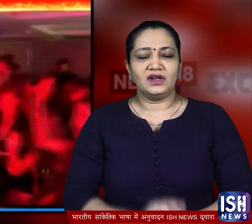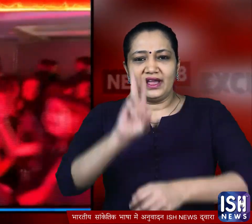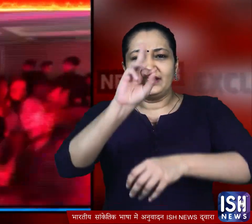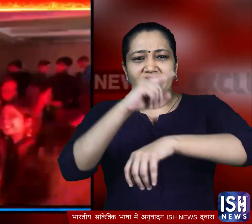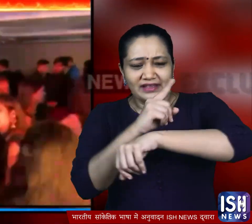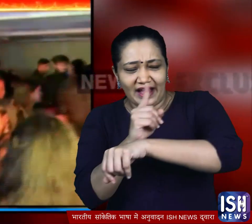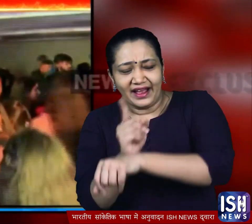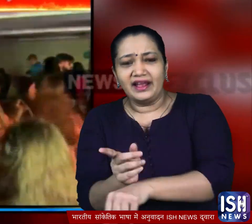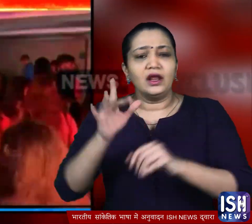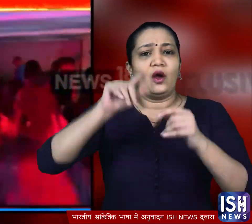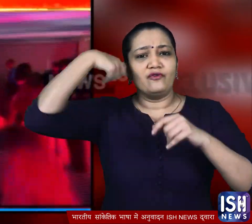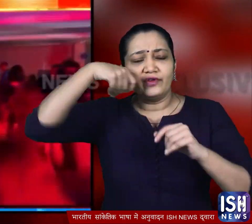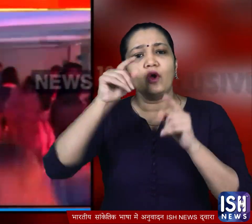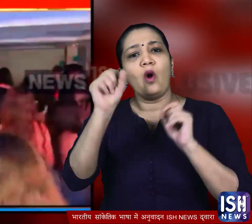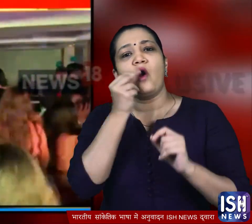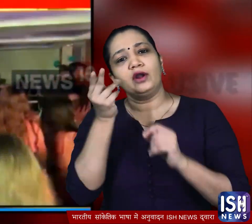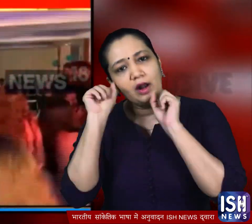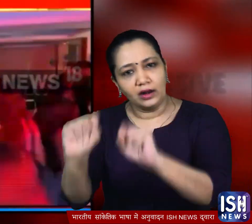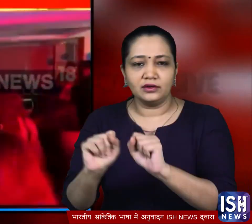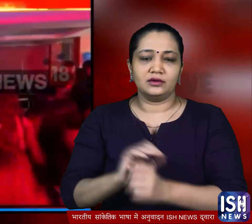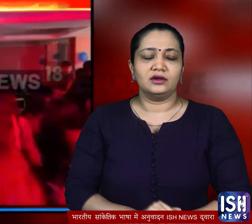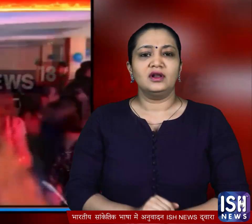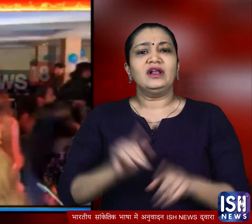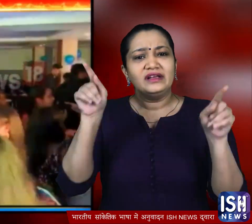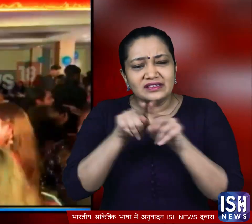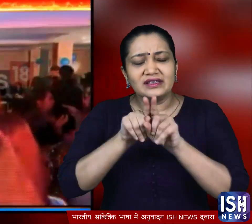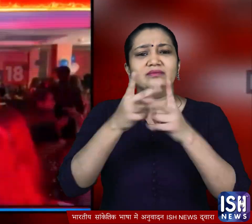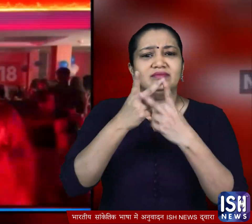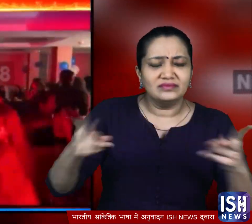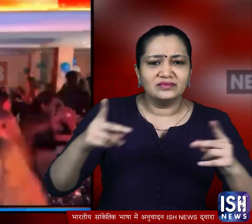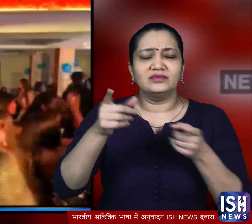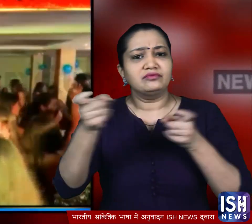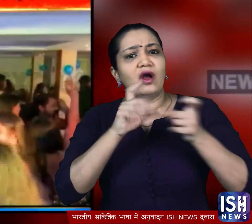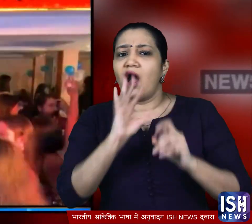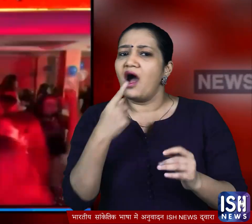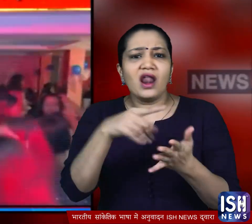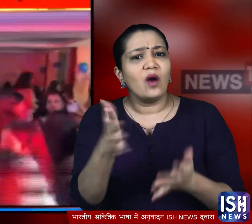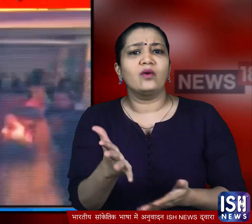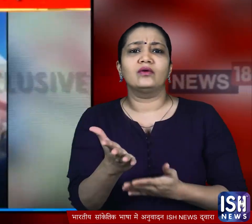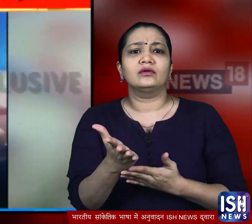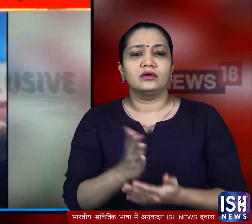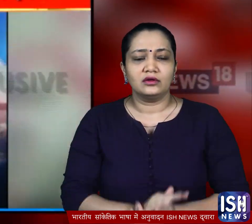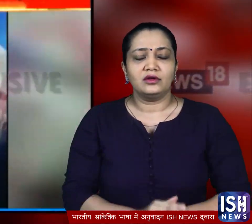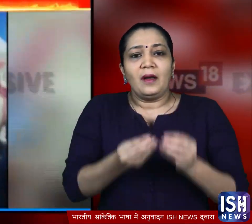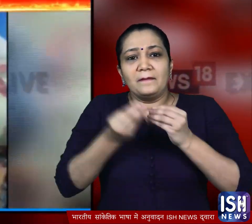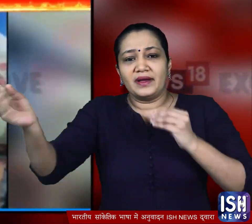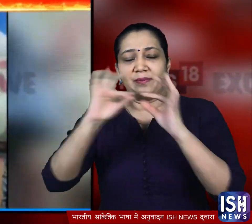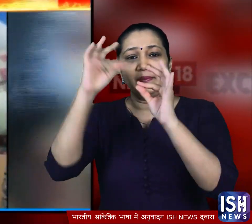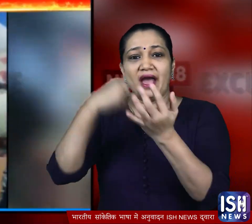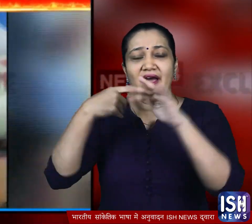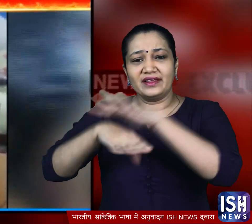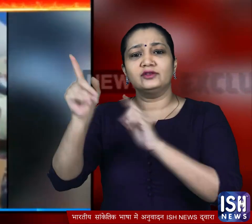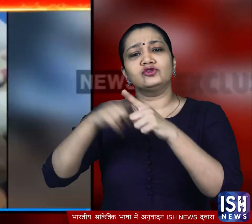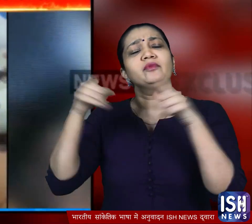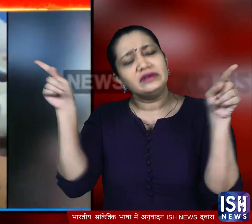तीस सेकंड का ये वायरल वीडियो वहां के एक होटल का बताया जा रहा है, जबकि इस तरह के आयोजनों पर प्रशासन ने रोक लगा रखी है। उधर पड़ोसी राज्य बिहार